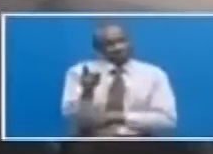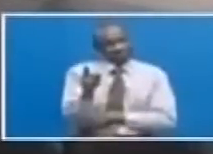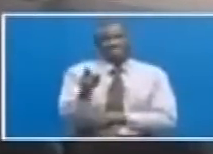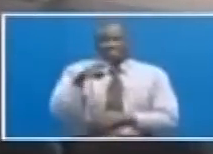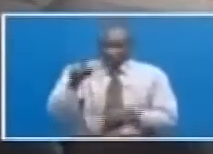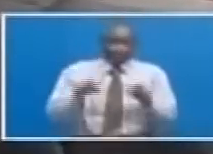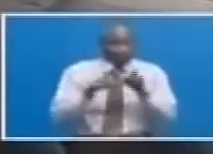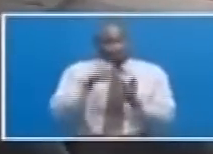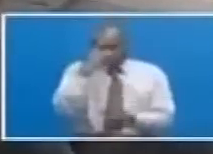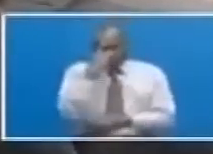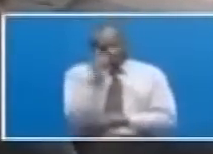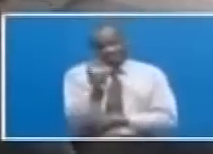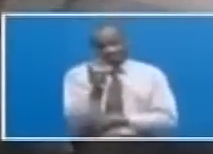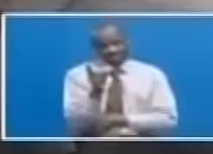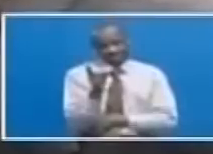hawa waidi